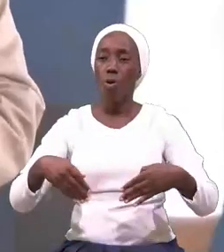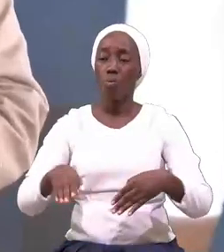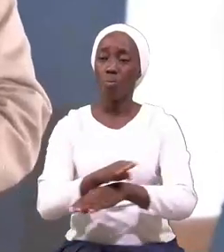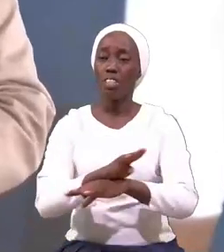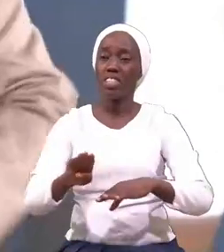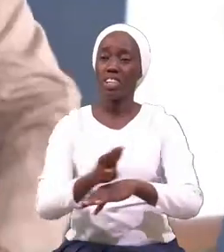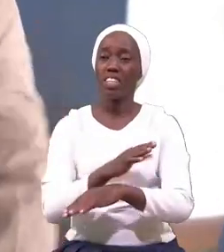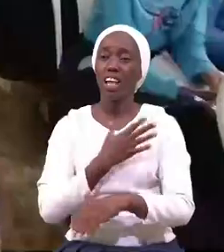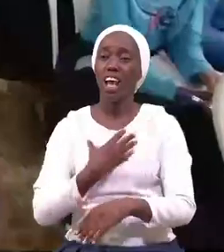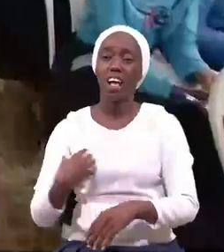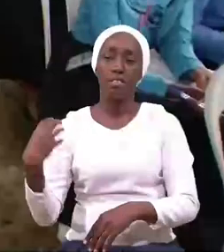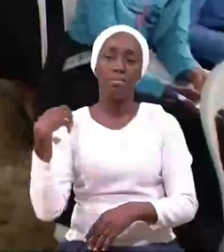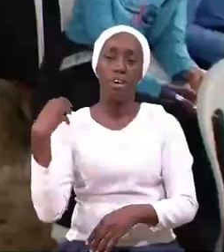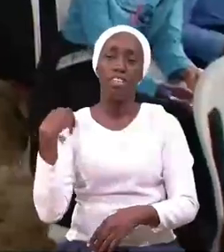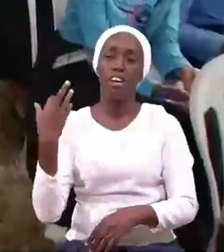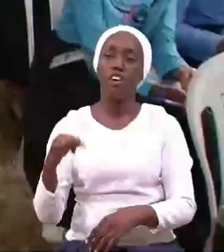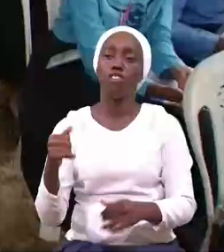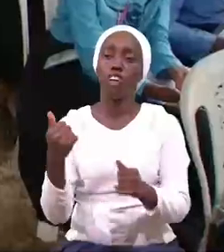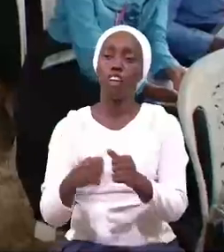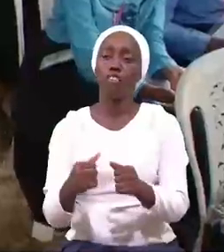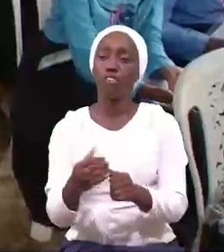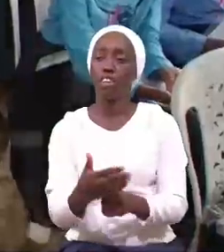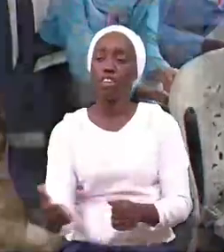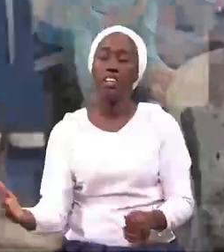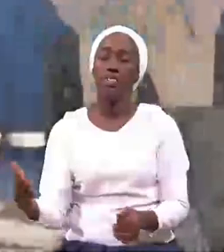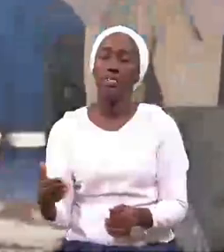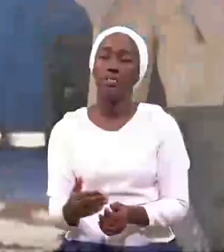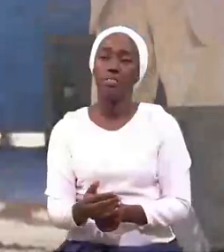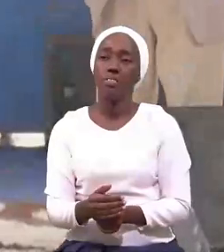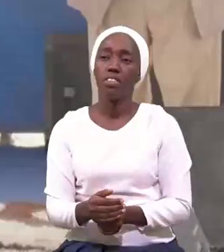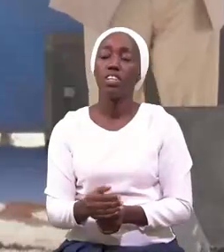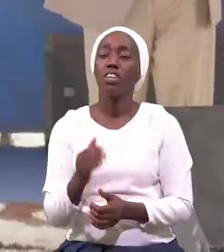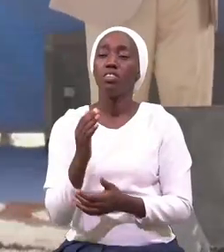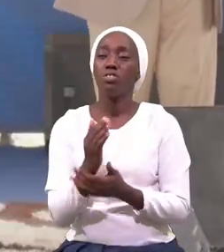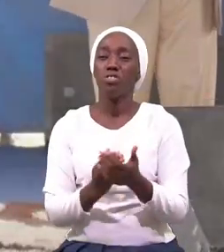Vous savez, vous serez un homme de toutes choses, mais maître de rien.